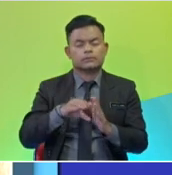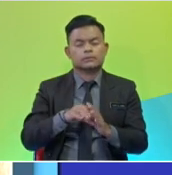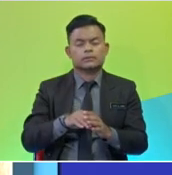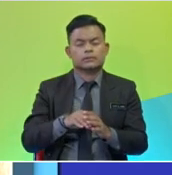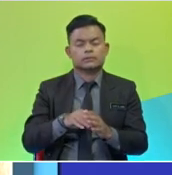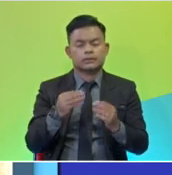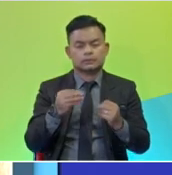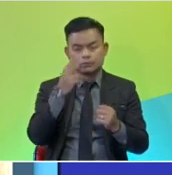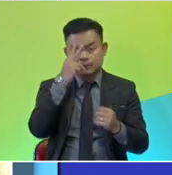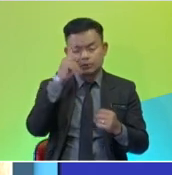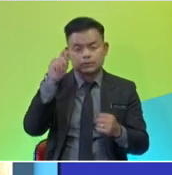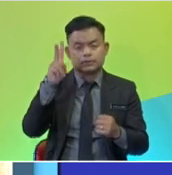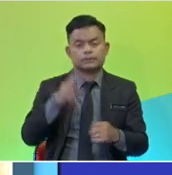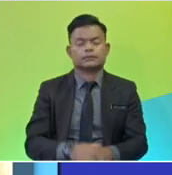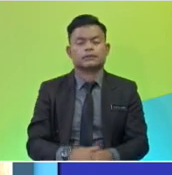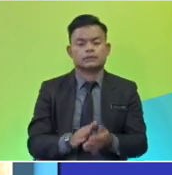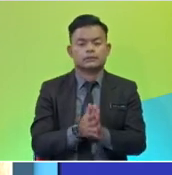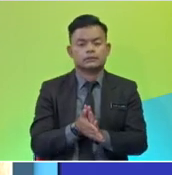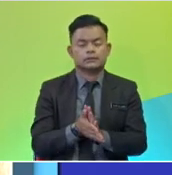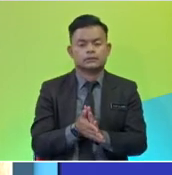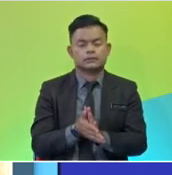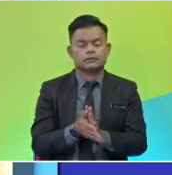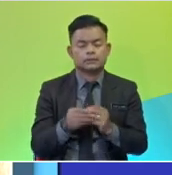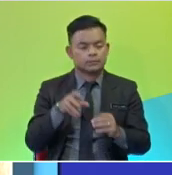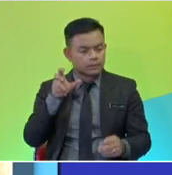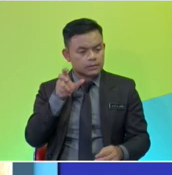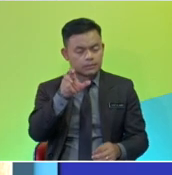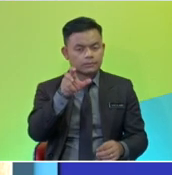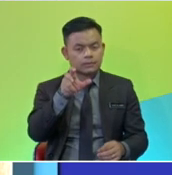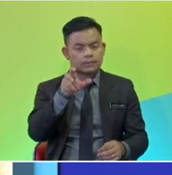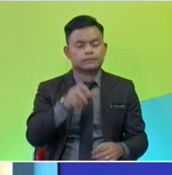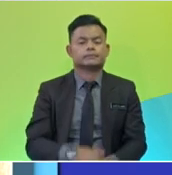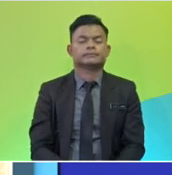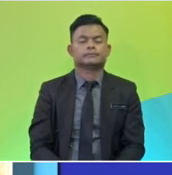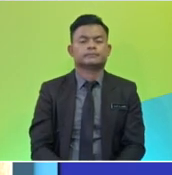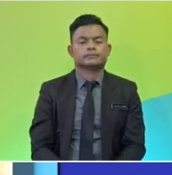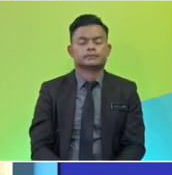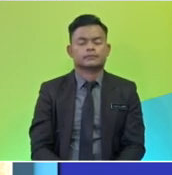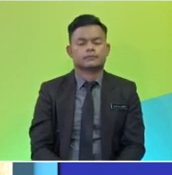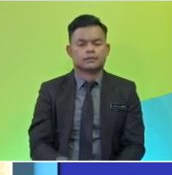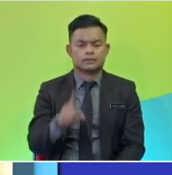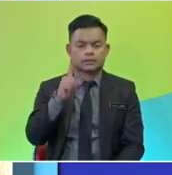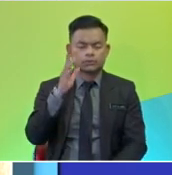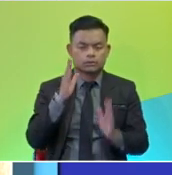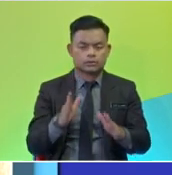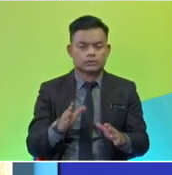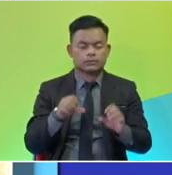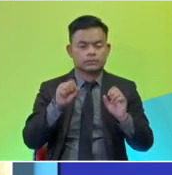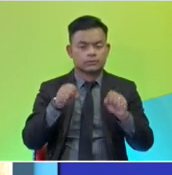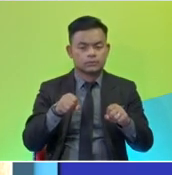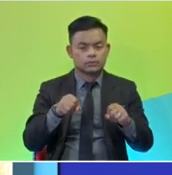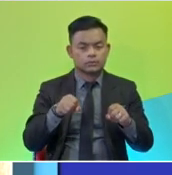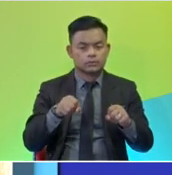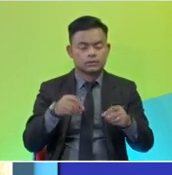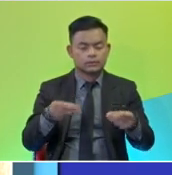menonton TV jadinya dia nak pasang plug pada soket sendirian ini boleh mendatangkan